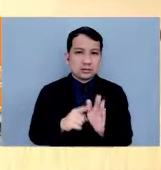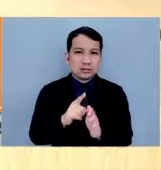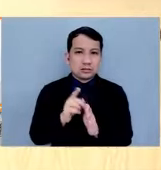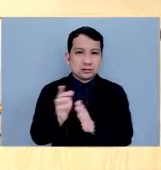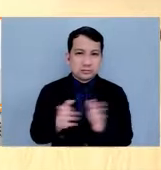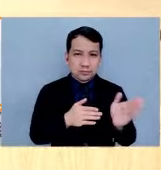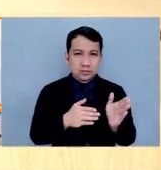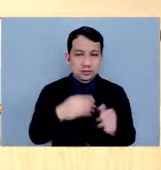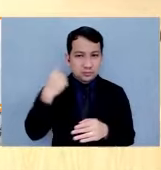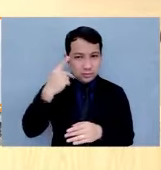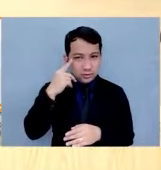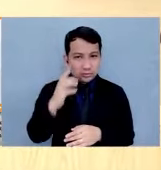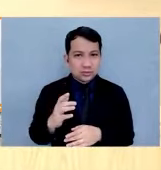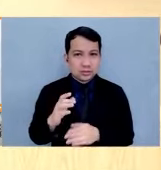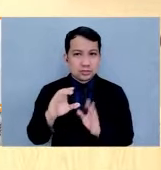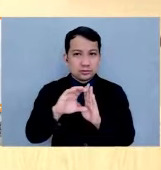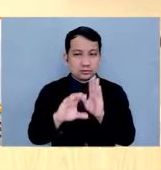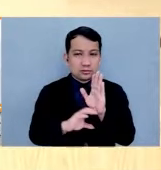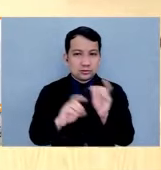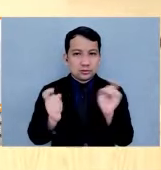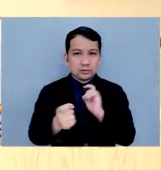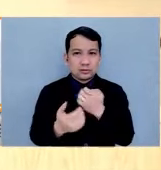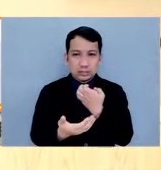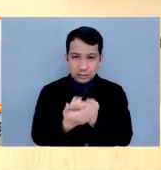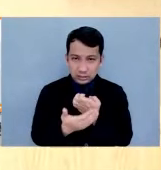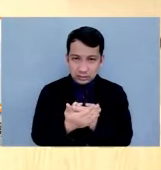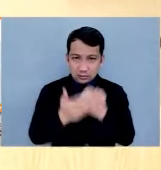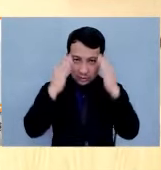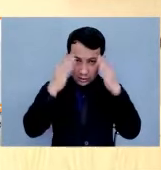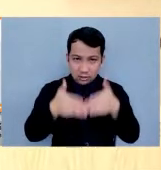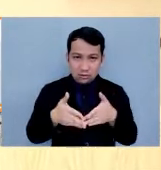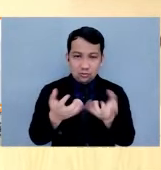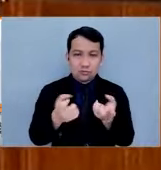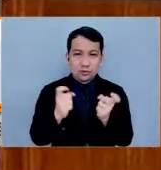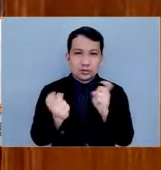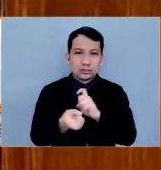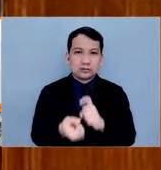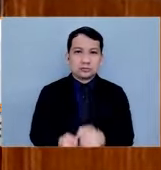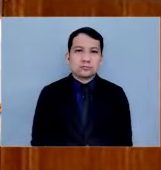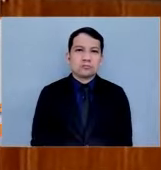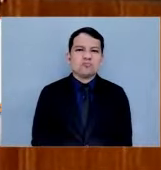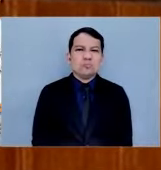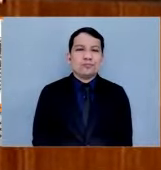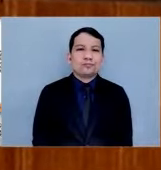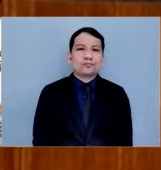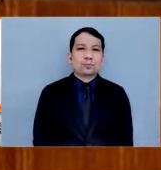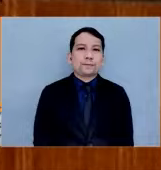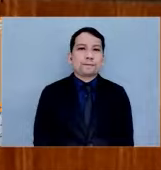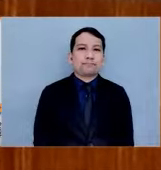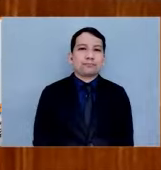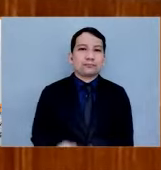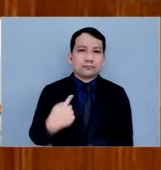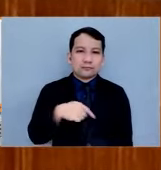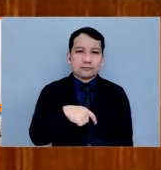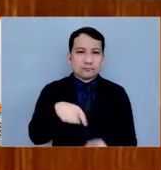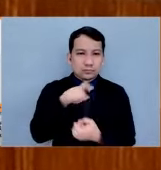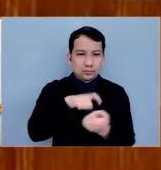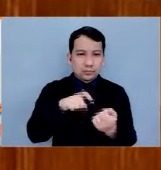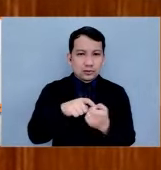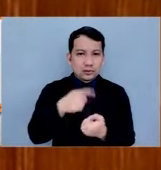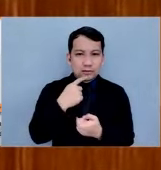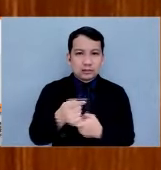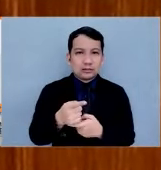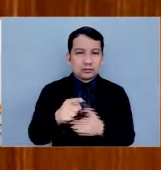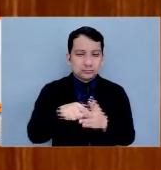ka sa tsa-tsa. Economic provisions lang daw talaga ang habol nila. That's exactly what we've been saying from the